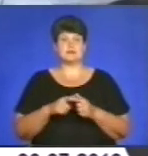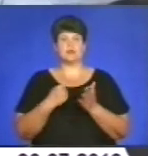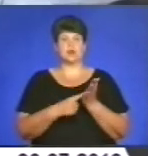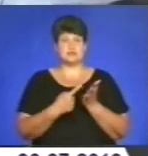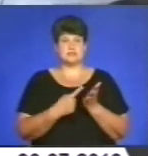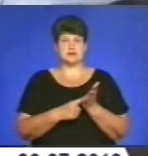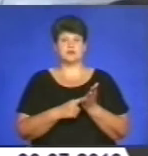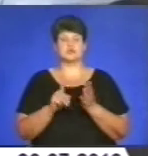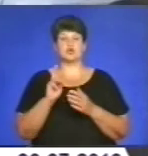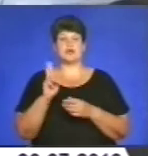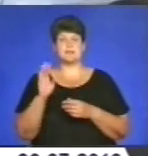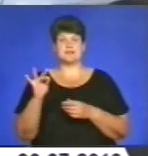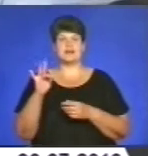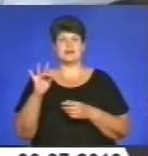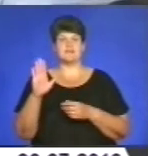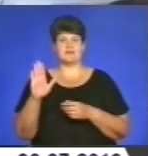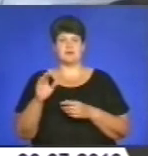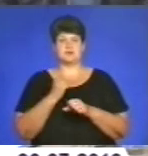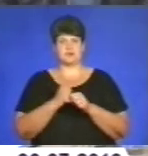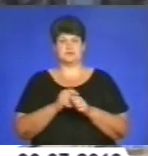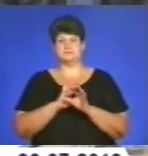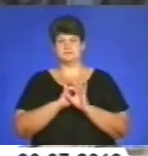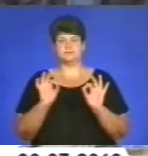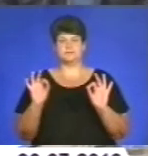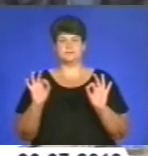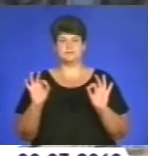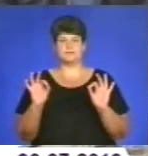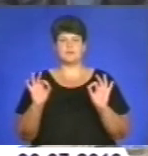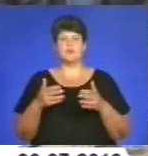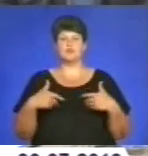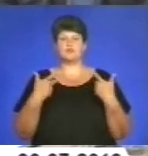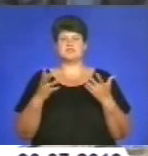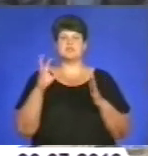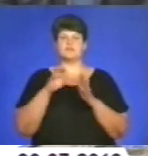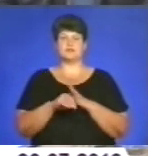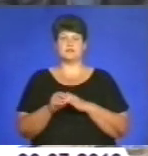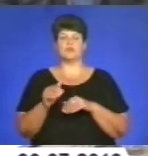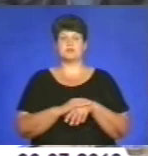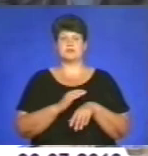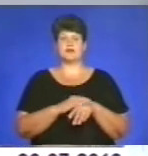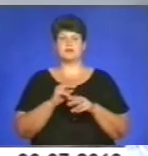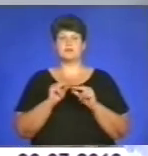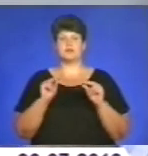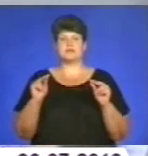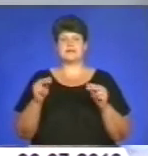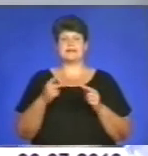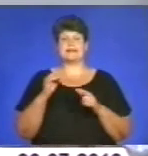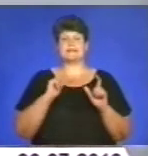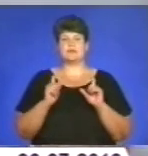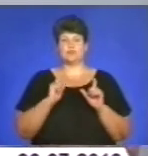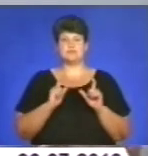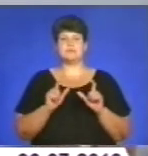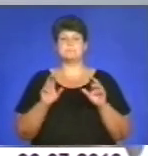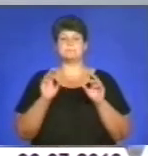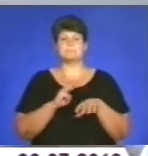що Кременецький РВ працює плідно. Пропозицію ввести у Кременецькому гуманітарно-педагогічному інституті лекції правничих